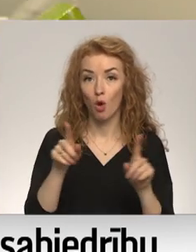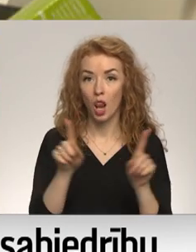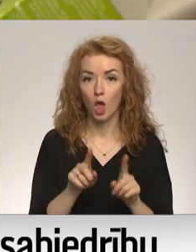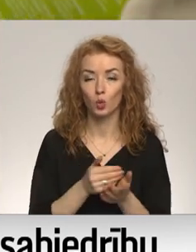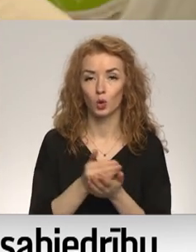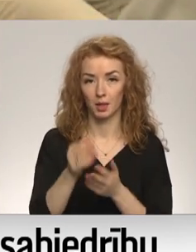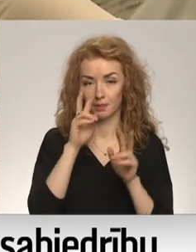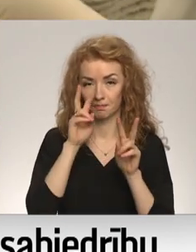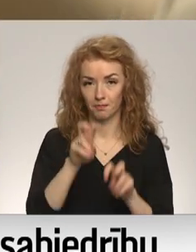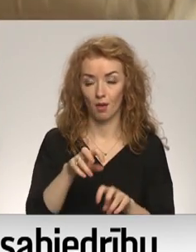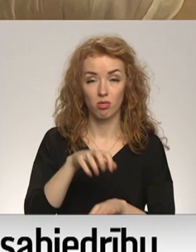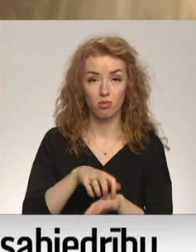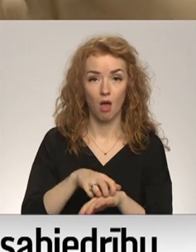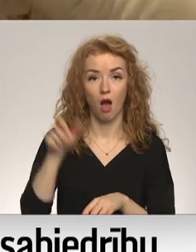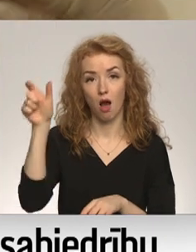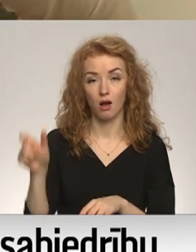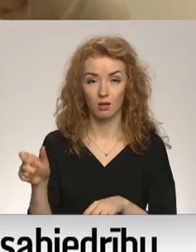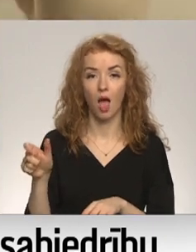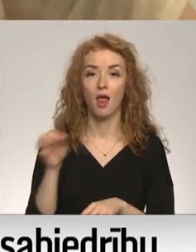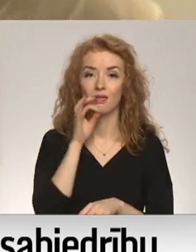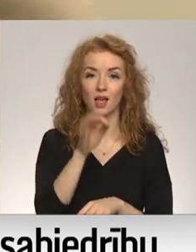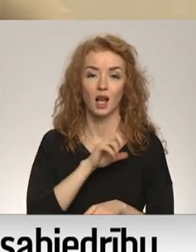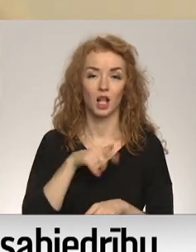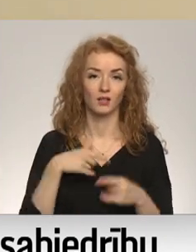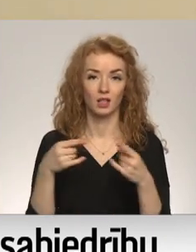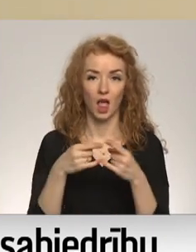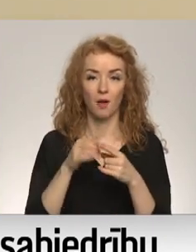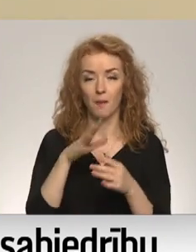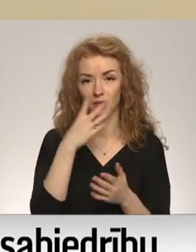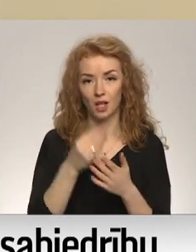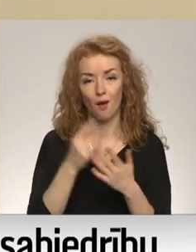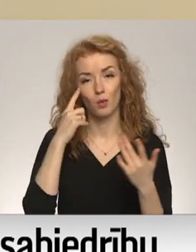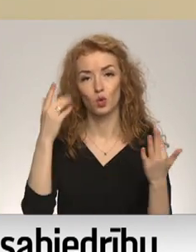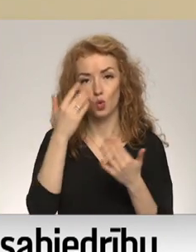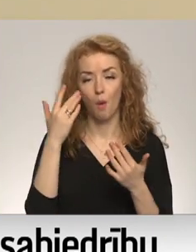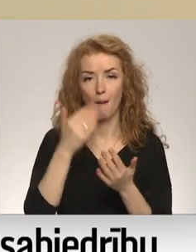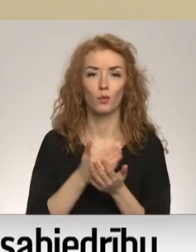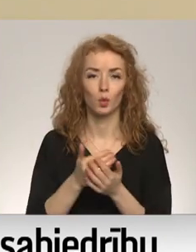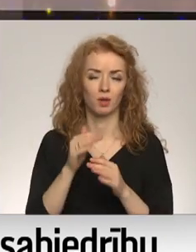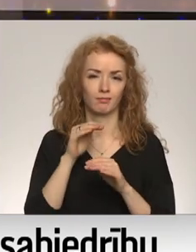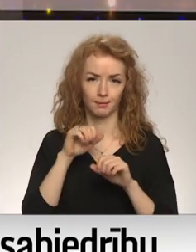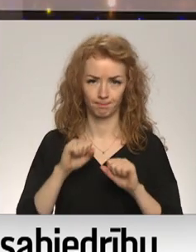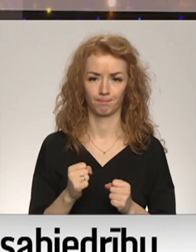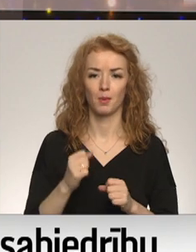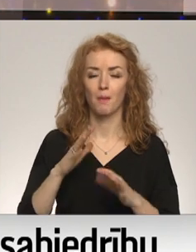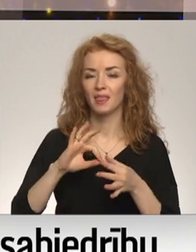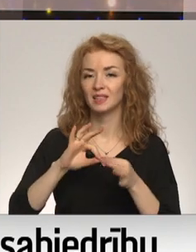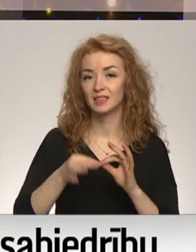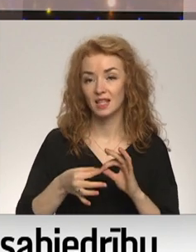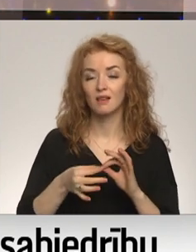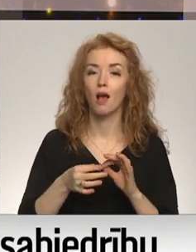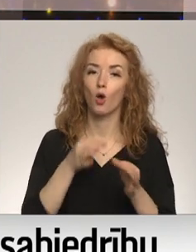izmeklē. Daktare Vīlere Latvijas televīzijai sacīja, ka savas domas par Covid un vakcināciju nav mainījusi, bet sīkāk inspekcijas